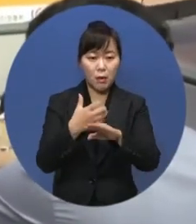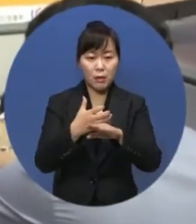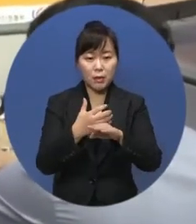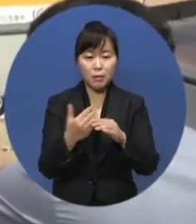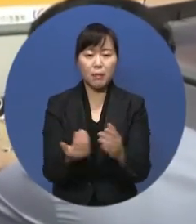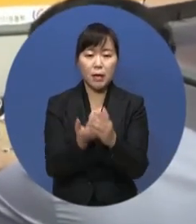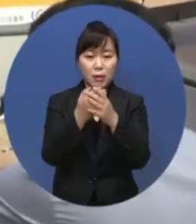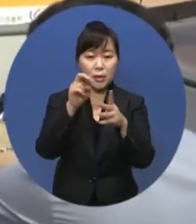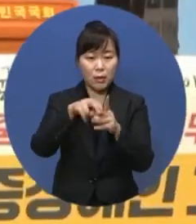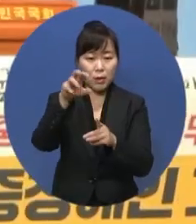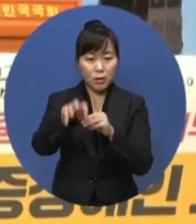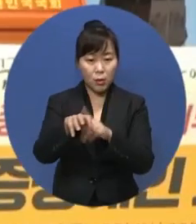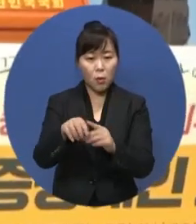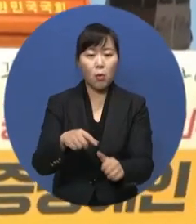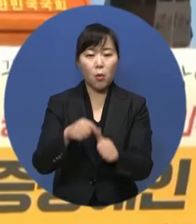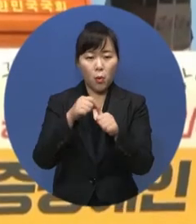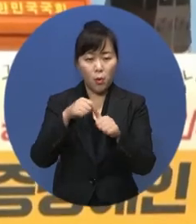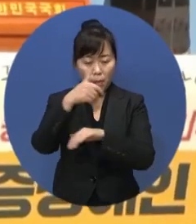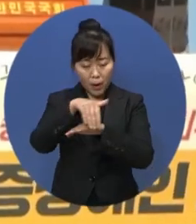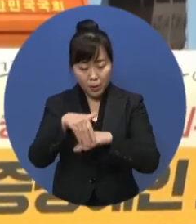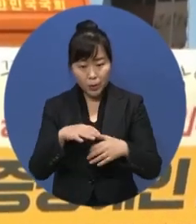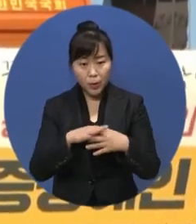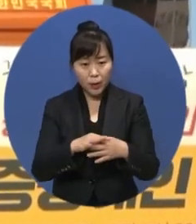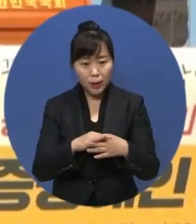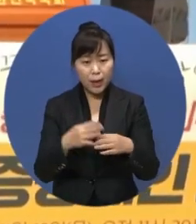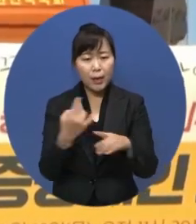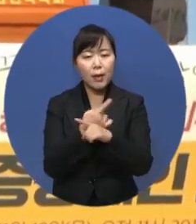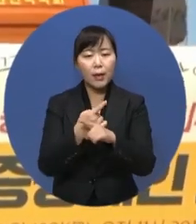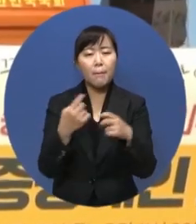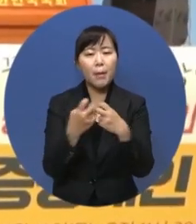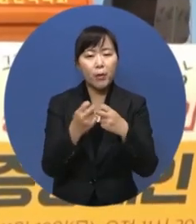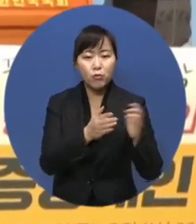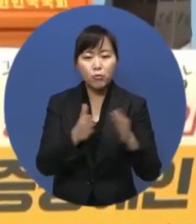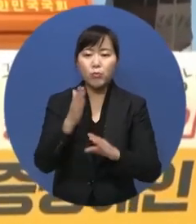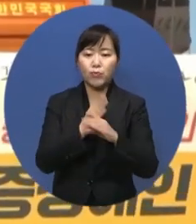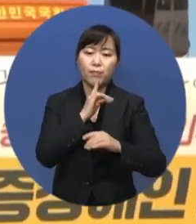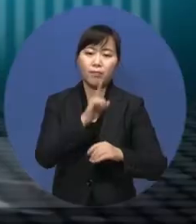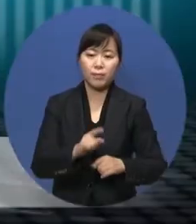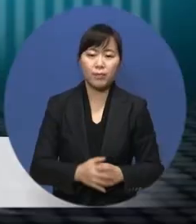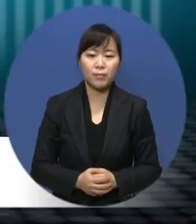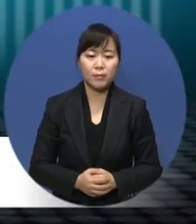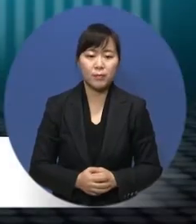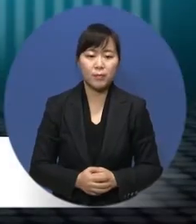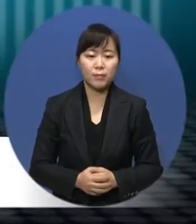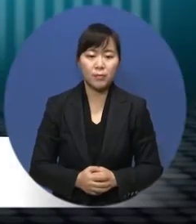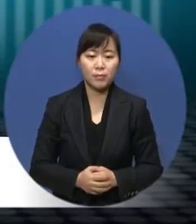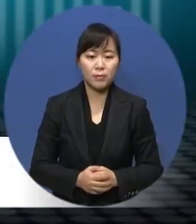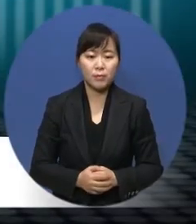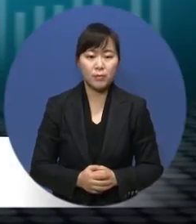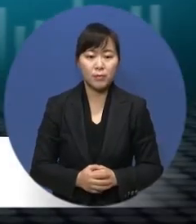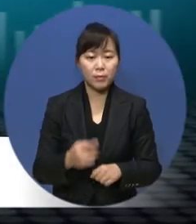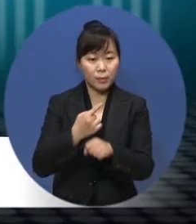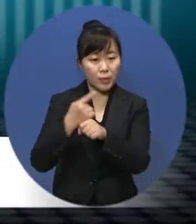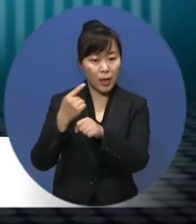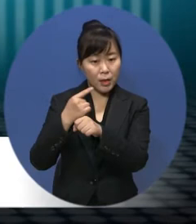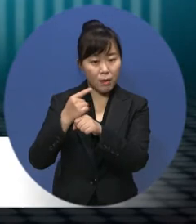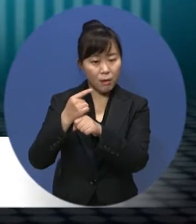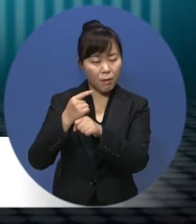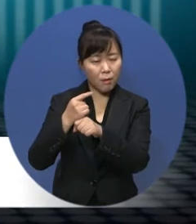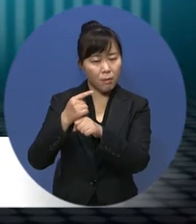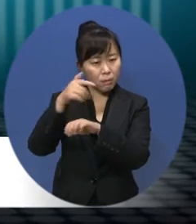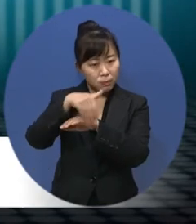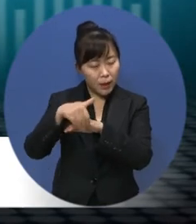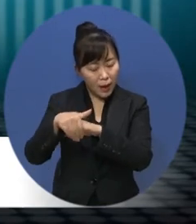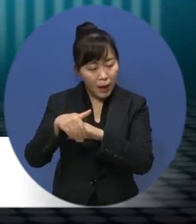사회적가치혁신성장센터에서 고용 컨설팅을 통해 개선 방안을 마련하고 있다고 밝혔습니다. 아마 내년도 그 컨설팅을 할